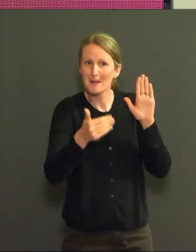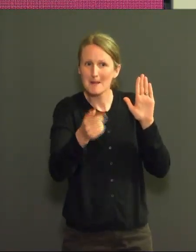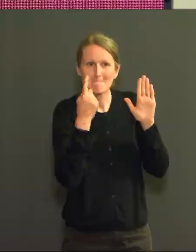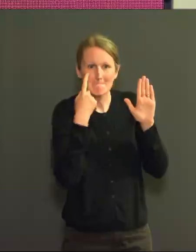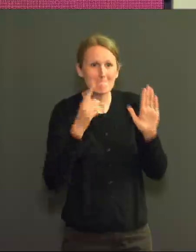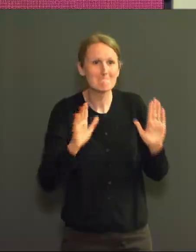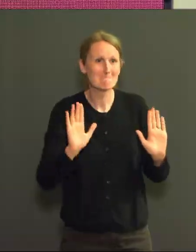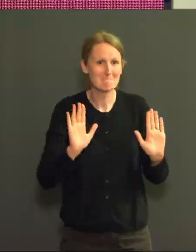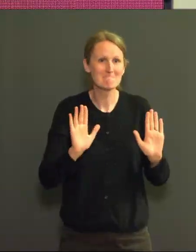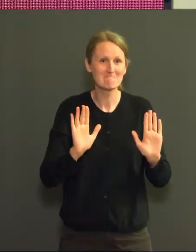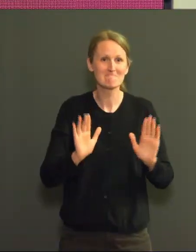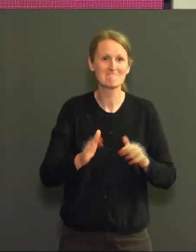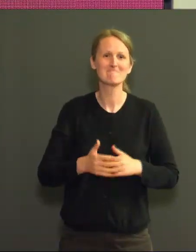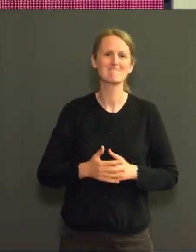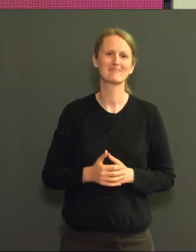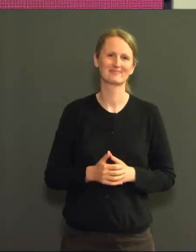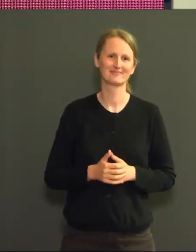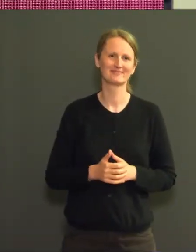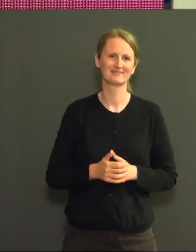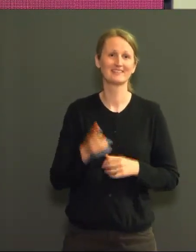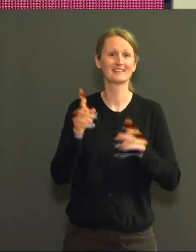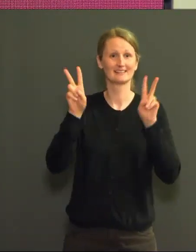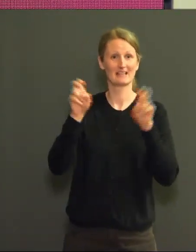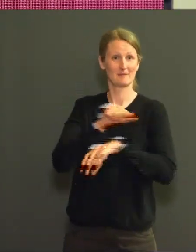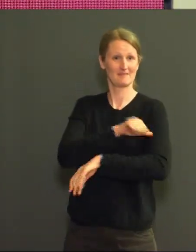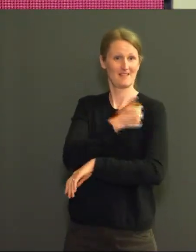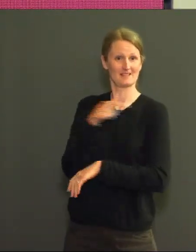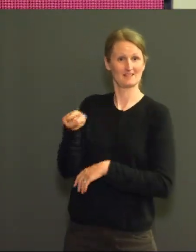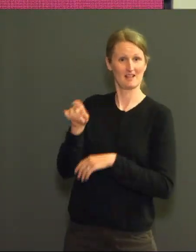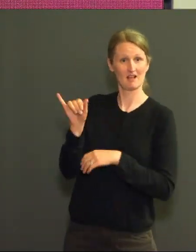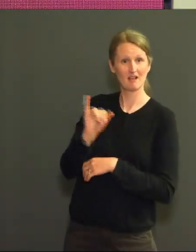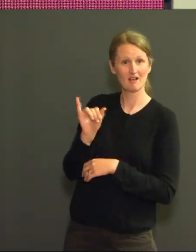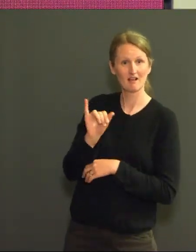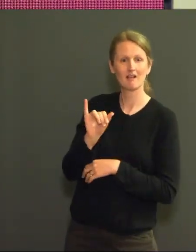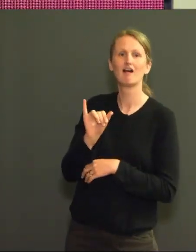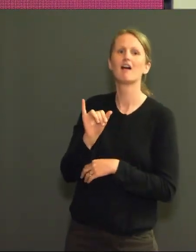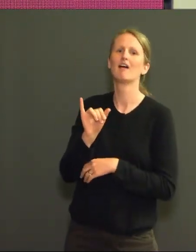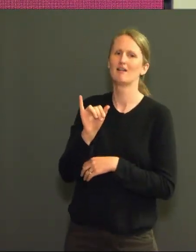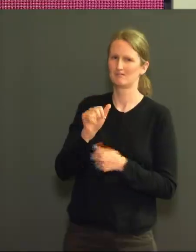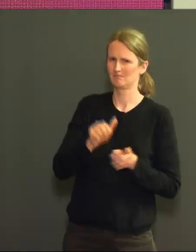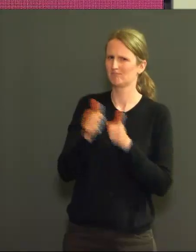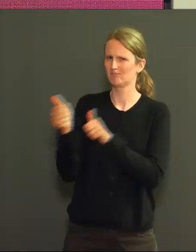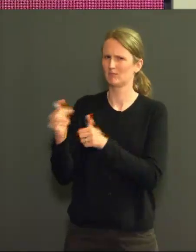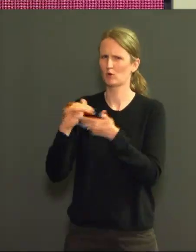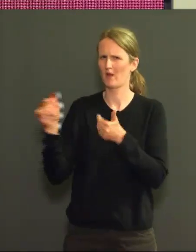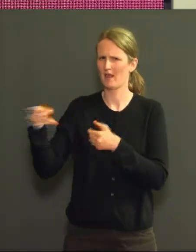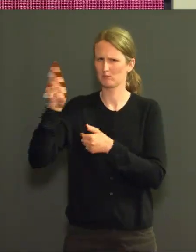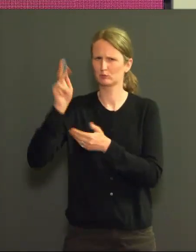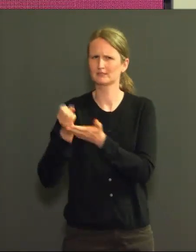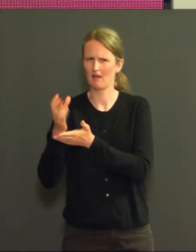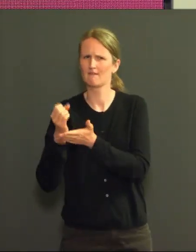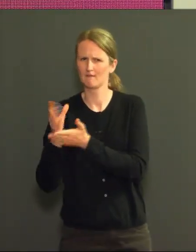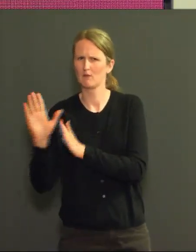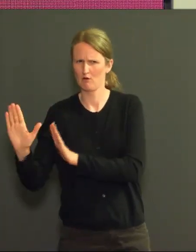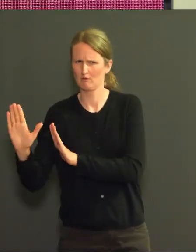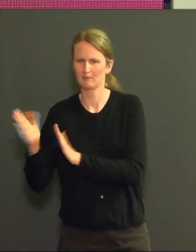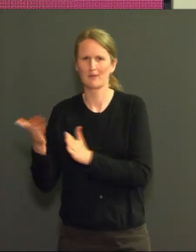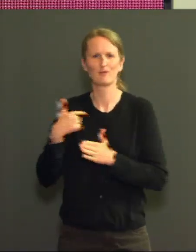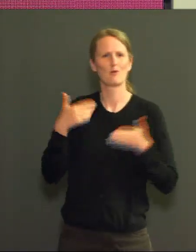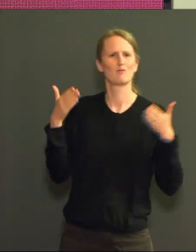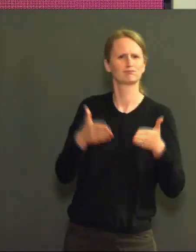ceci va être discuté beaucoup plus amplement par la suite, on peut déjà résumer les choses en disant qu'un adulte sur deux a reçu une